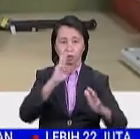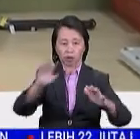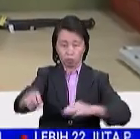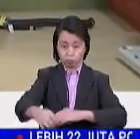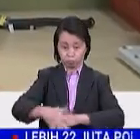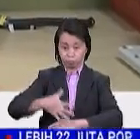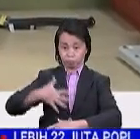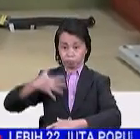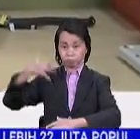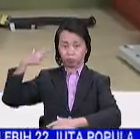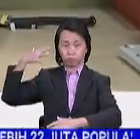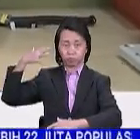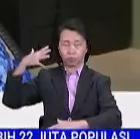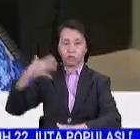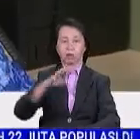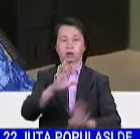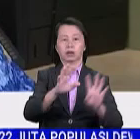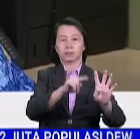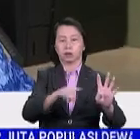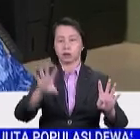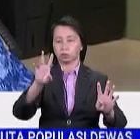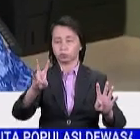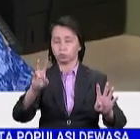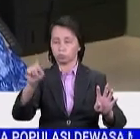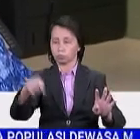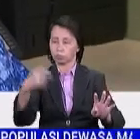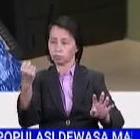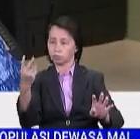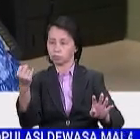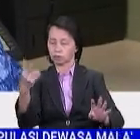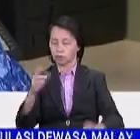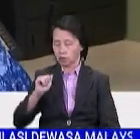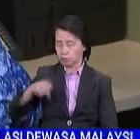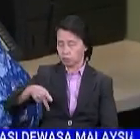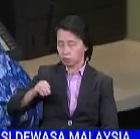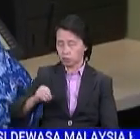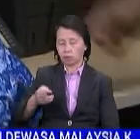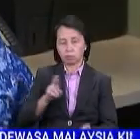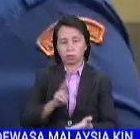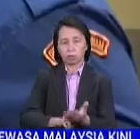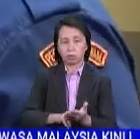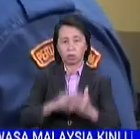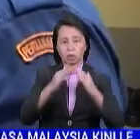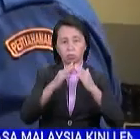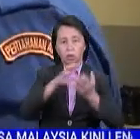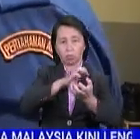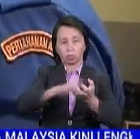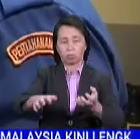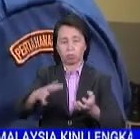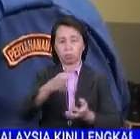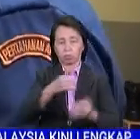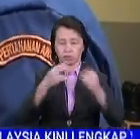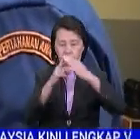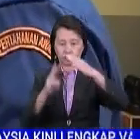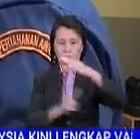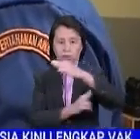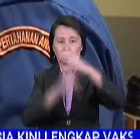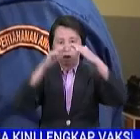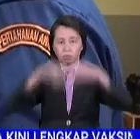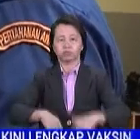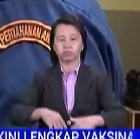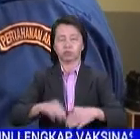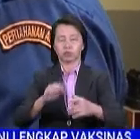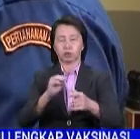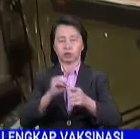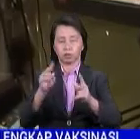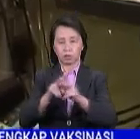pasang besar 4 hingga 7 Disember, APM merekodkan laporan kes rumah rosak dan jambatan runtuh di